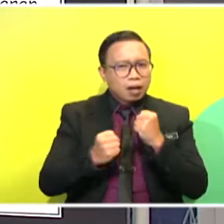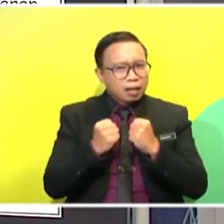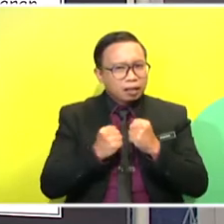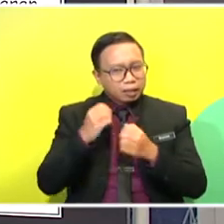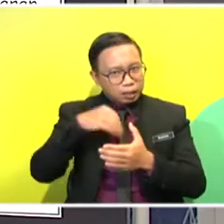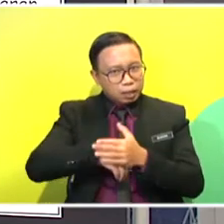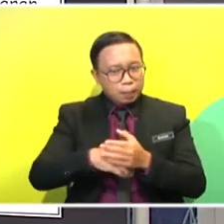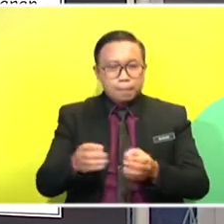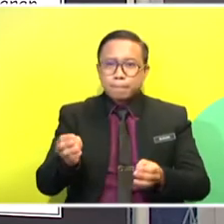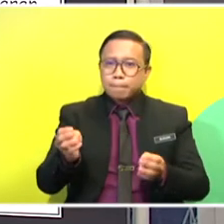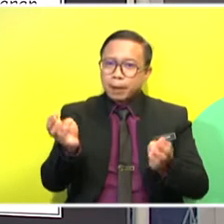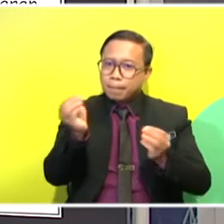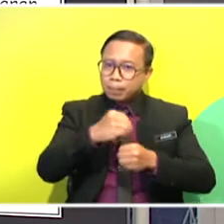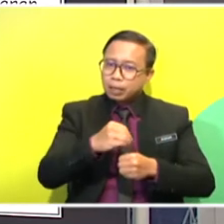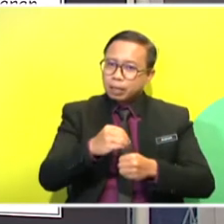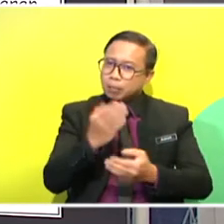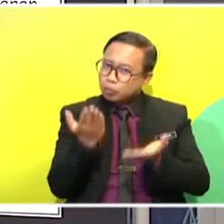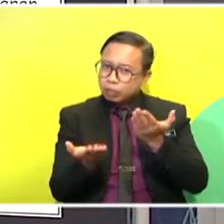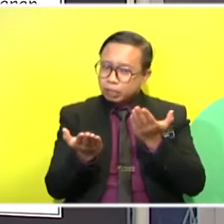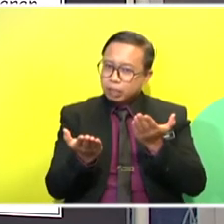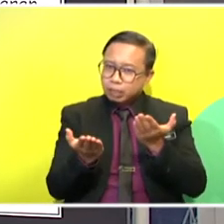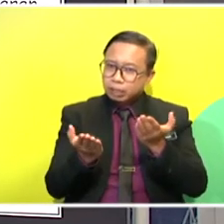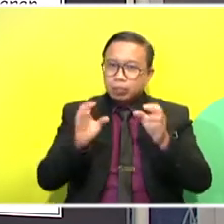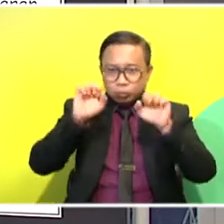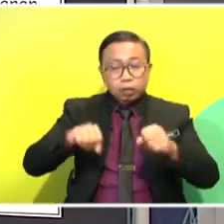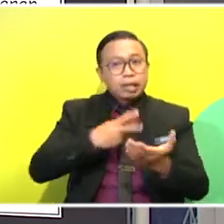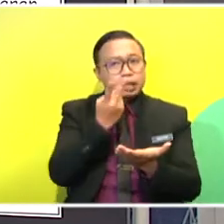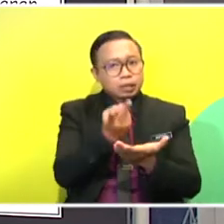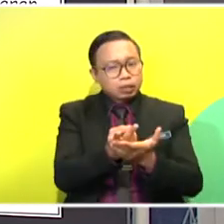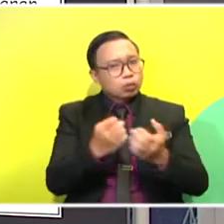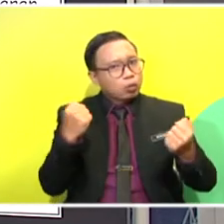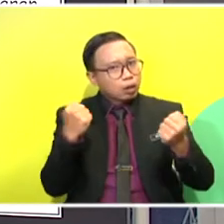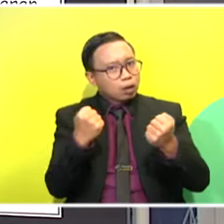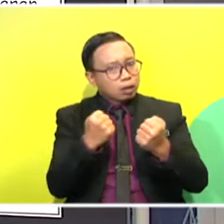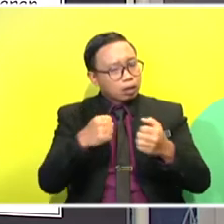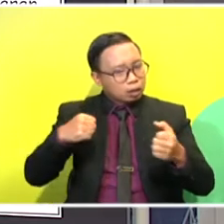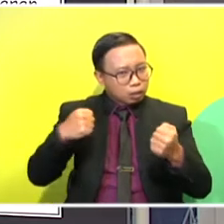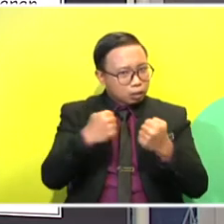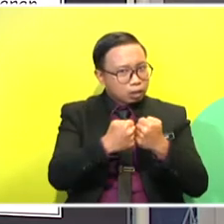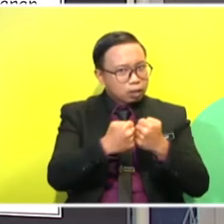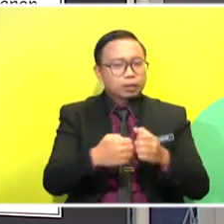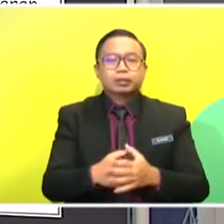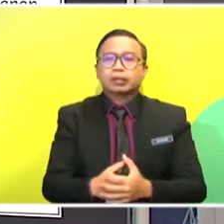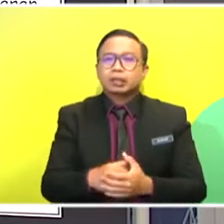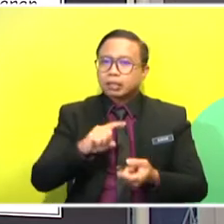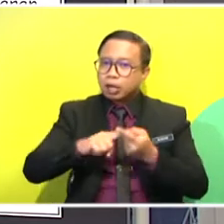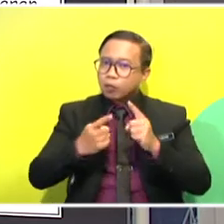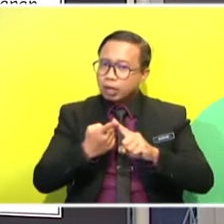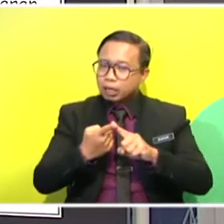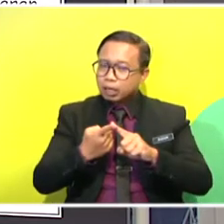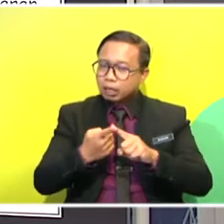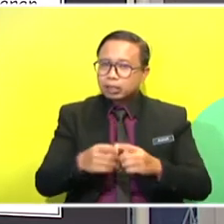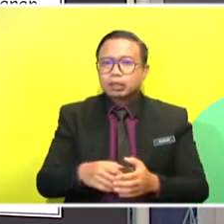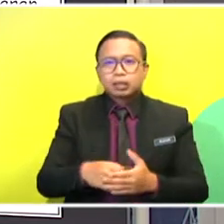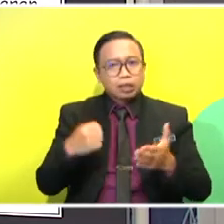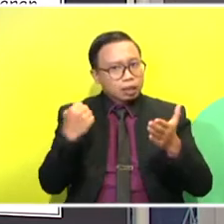makmal komputer, kita mungkin terjatuh atau kita mungkin terlanggar kawan kita yang sedang membuat kerja di komputer atau